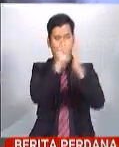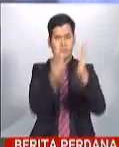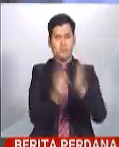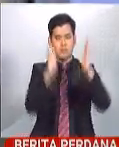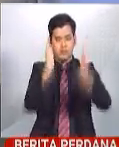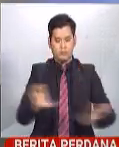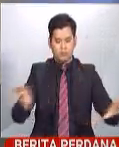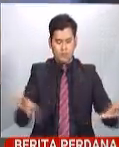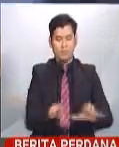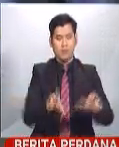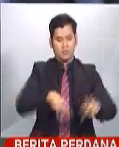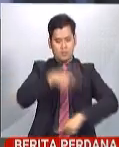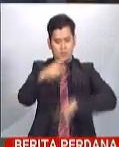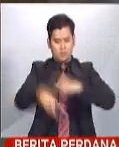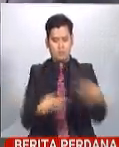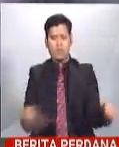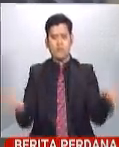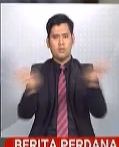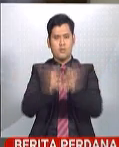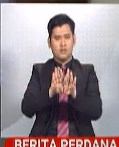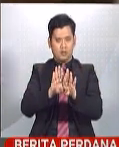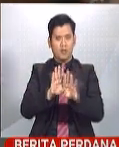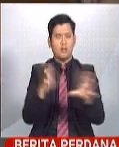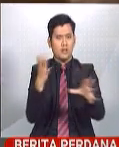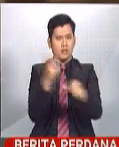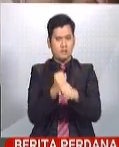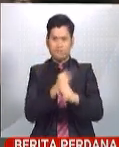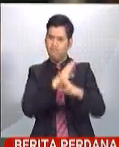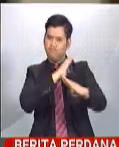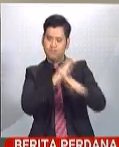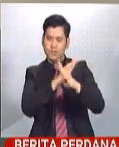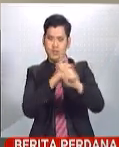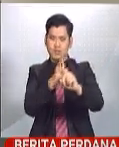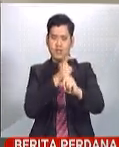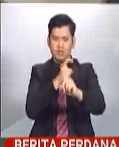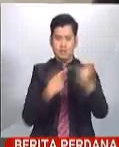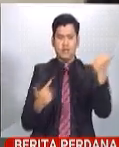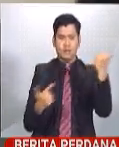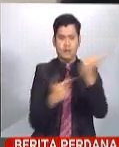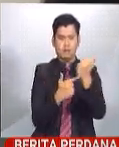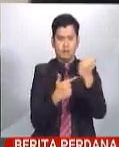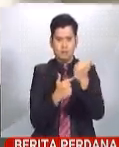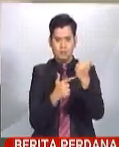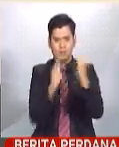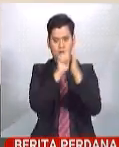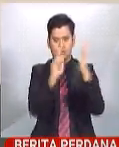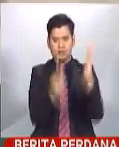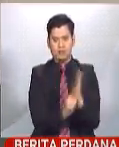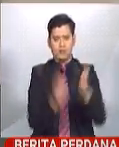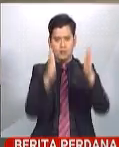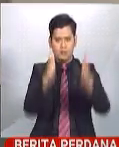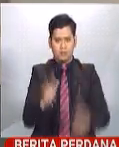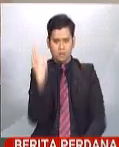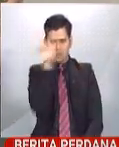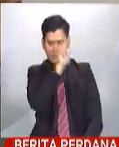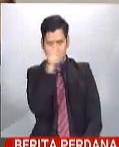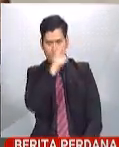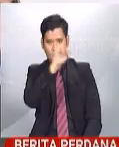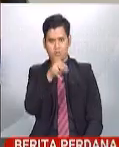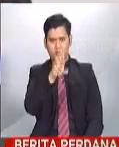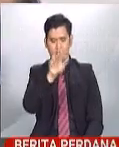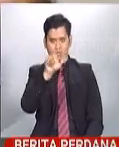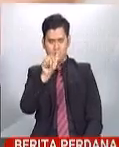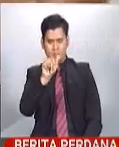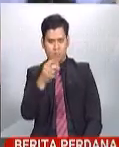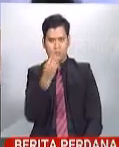melakukan prosiding secara tertutup mendapat bantahan timbalan pendakwa raya Julia Ibrahim. Ia memandangkan pengisytiharan